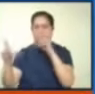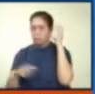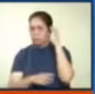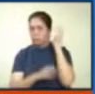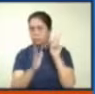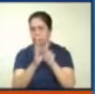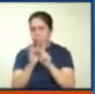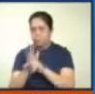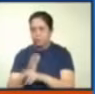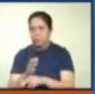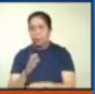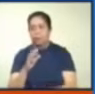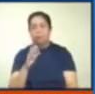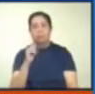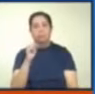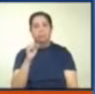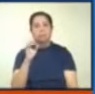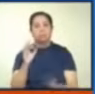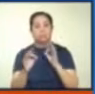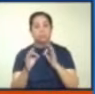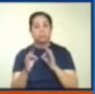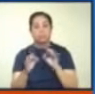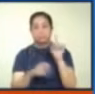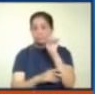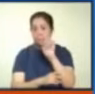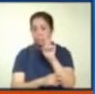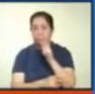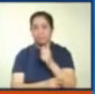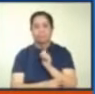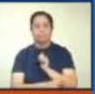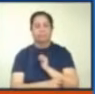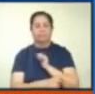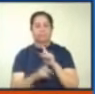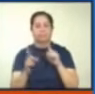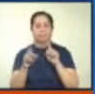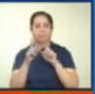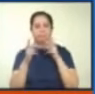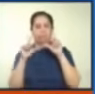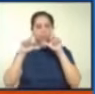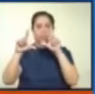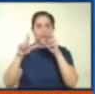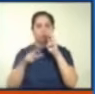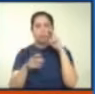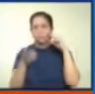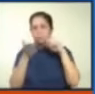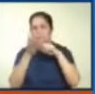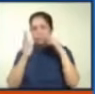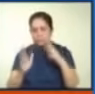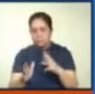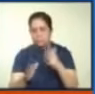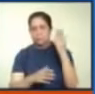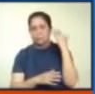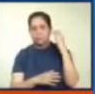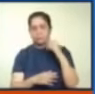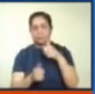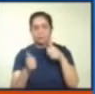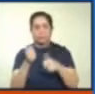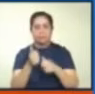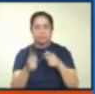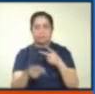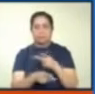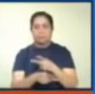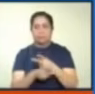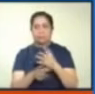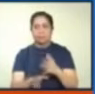Maguindanao Massacre case kung ang tatanungin ay ang star witness at dating tauhan ng na-convict na